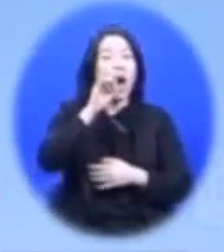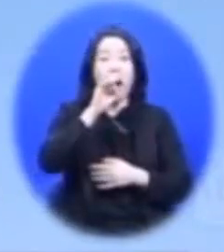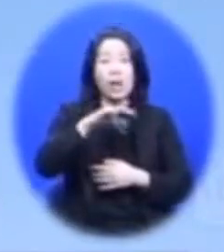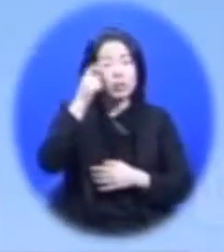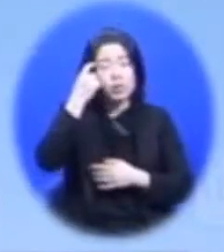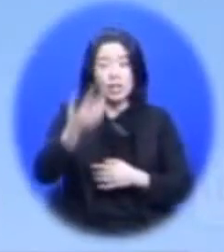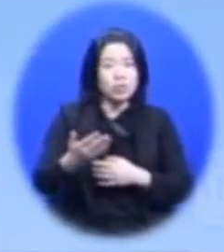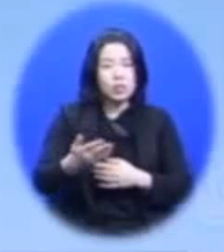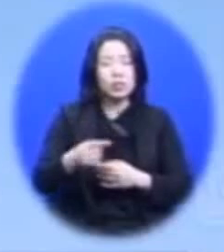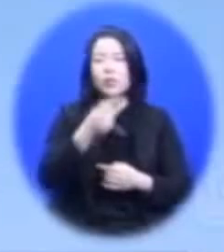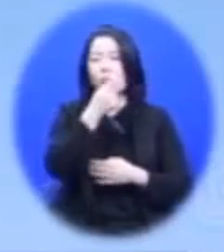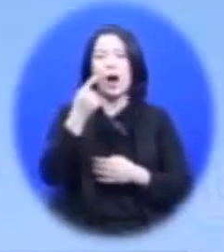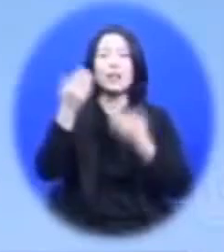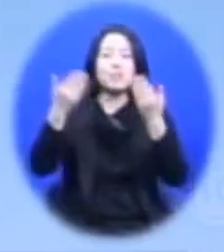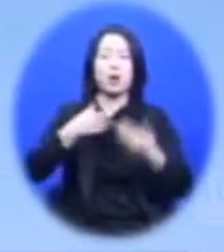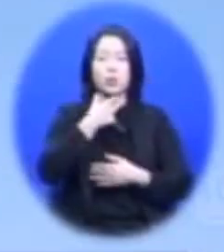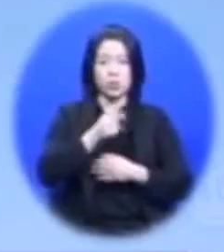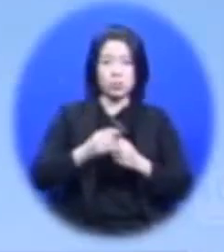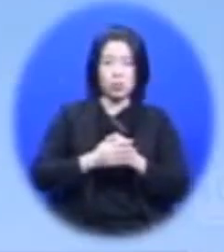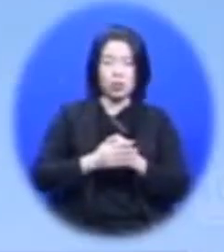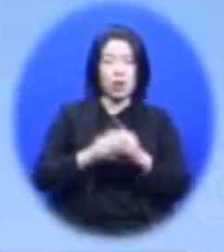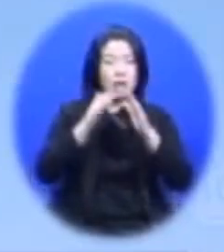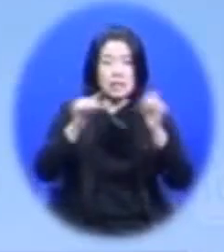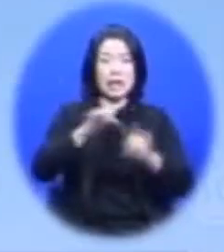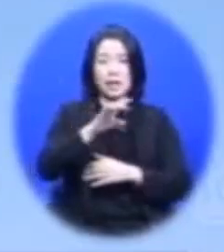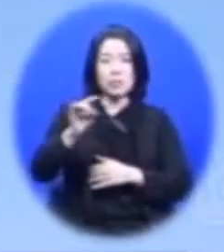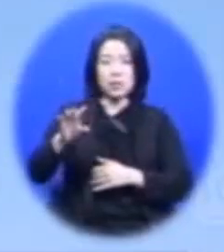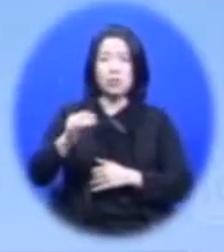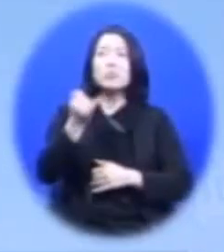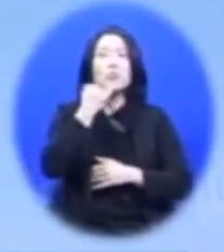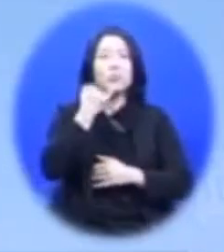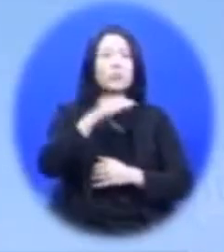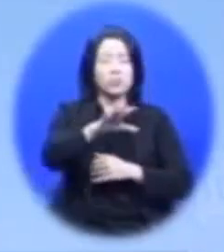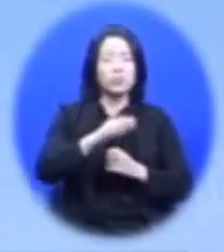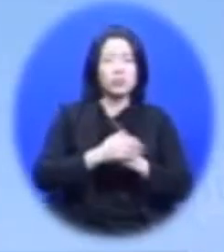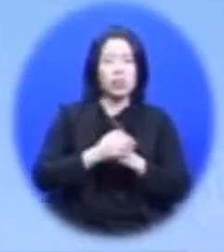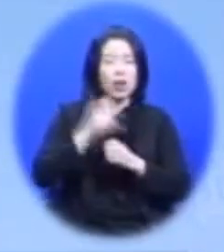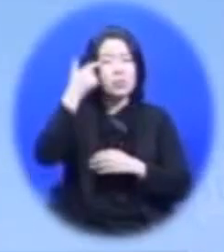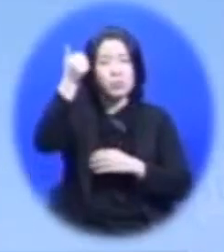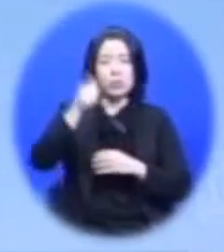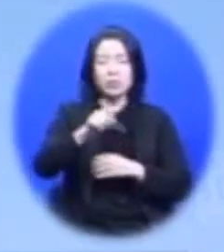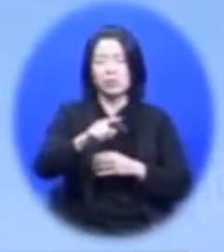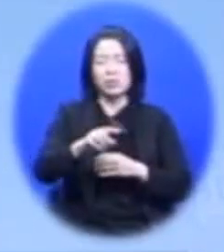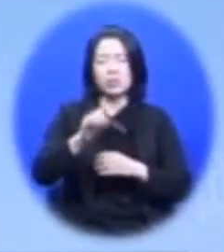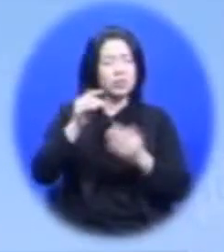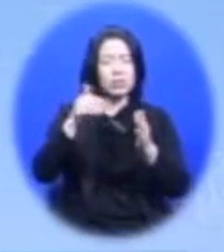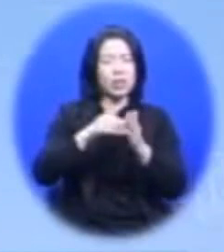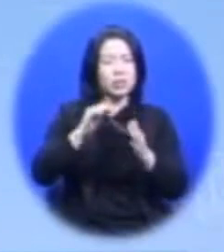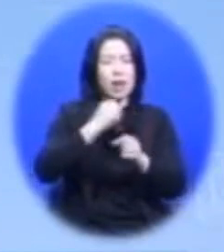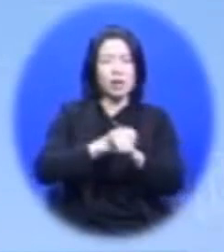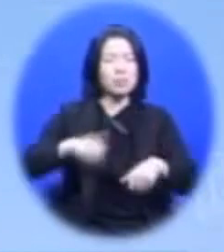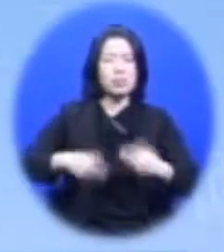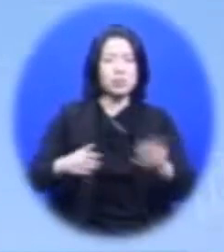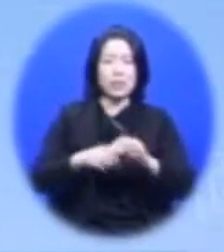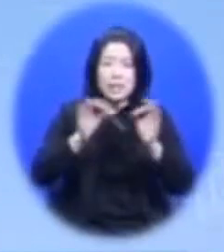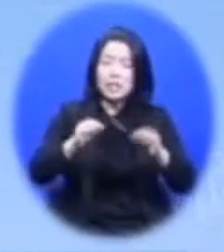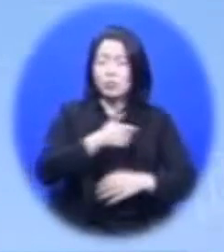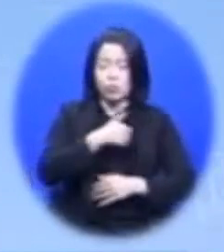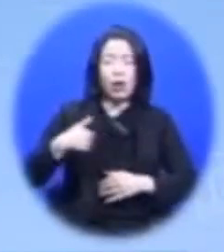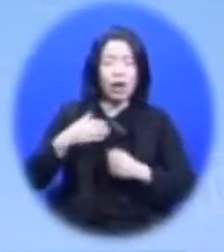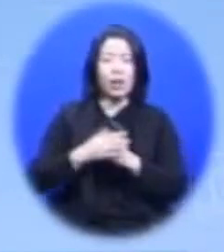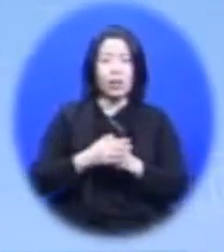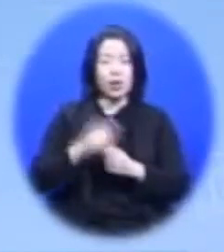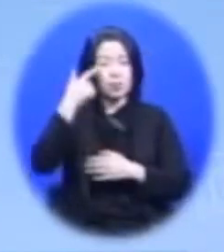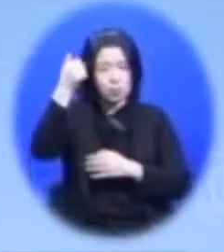이걸 확인하는 거예요. 그러면 사람들마다 다 안 해도 된다는 거예요. 목사님 그것까지 하실 필요 없어요. 이제는 충분하세요.